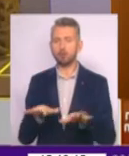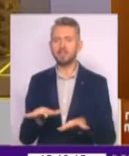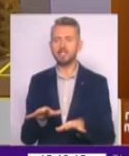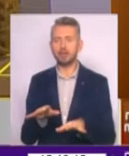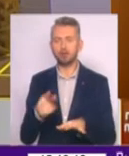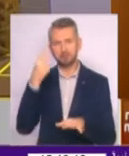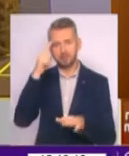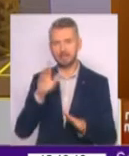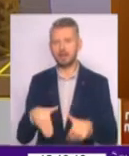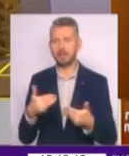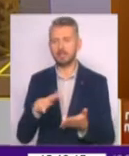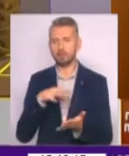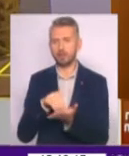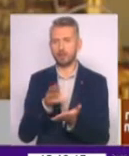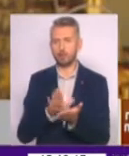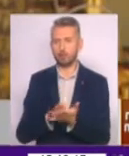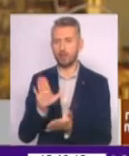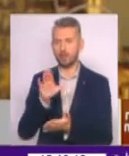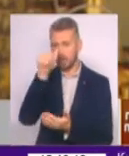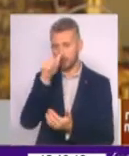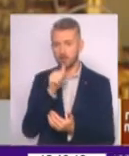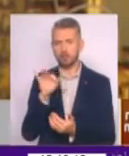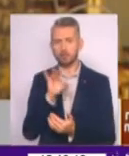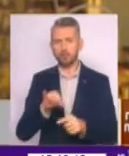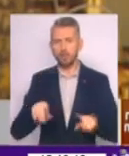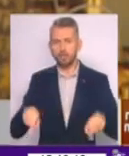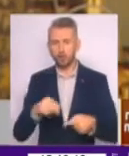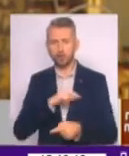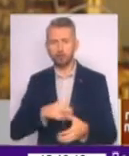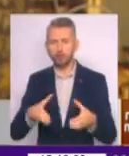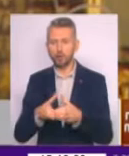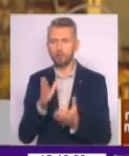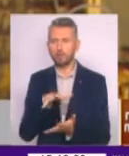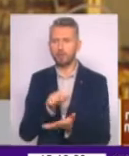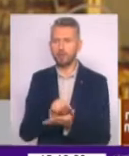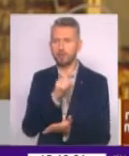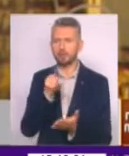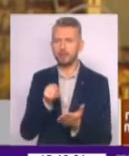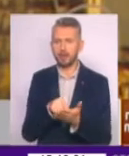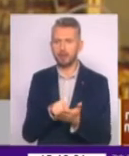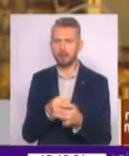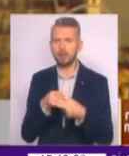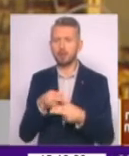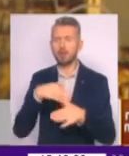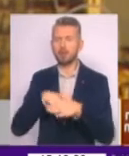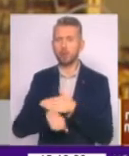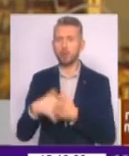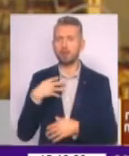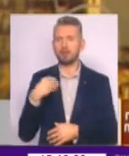яка була зареєстрована у вересні, з приводу до створення робочої групи, яка буде займатися питаннями станції метро «Львівська